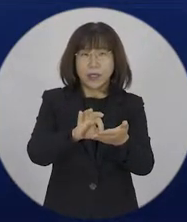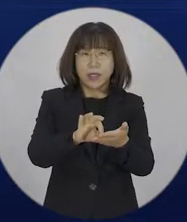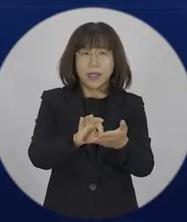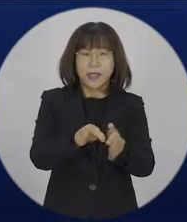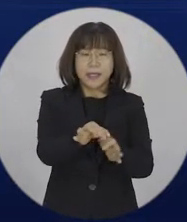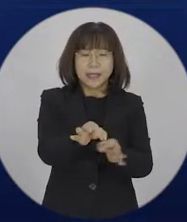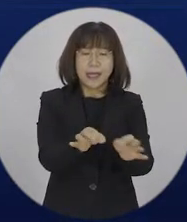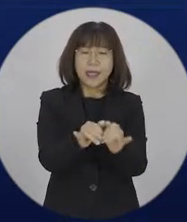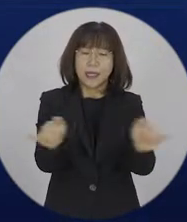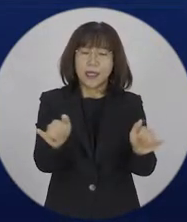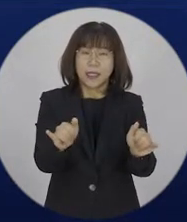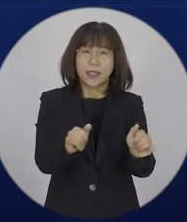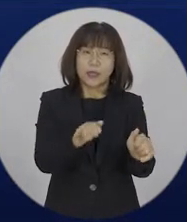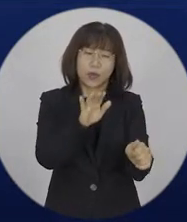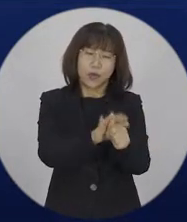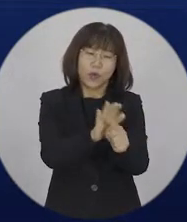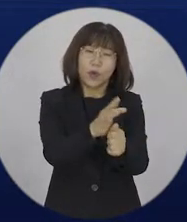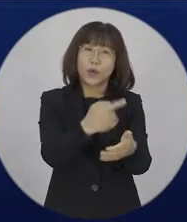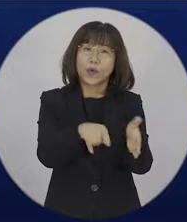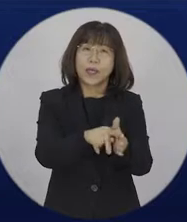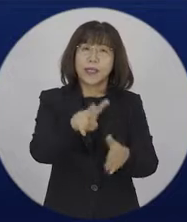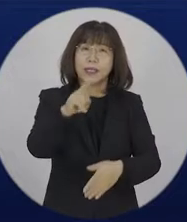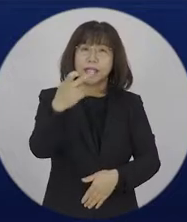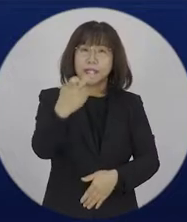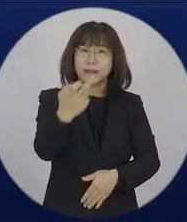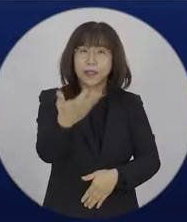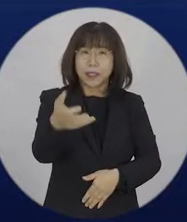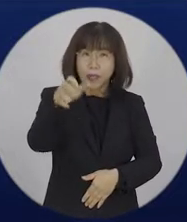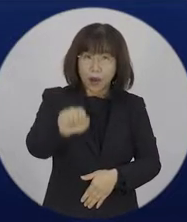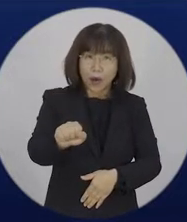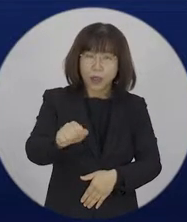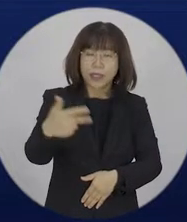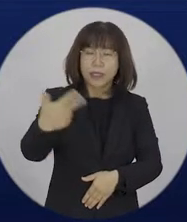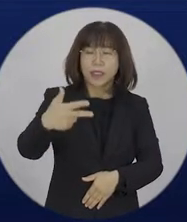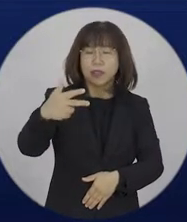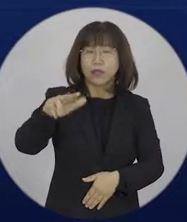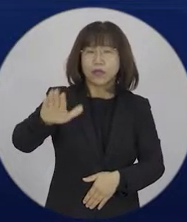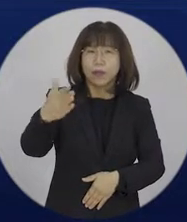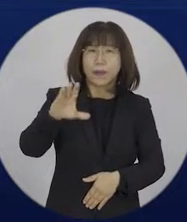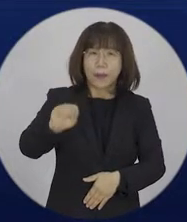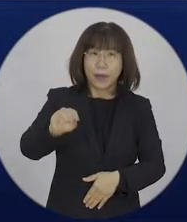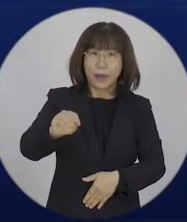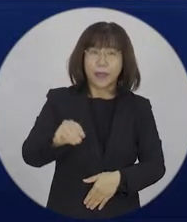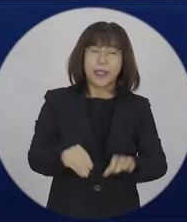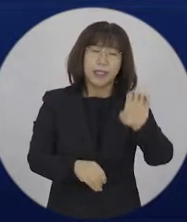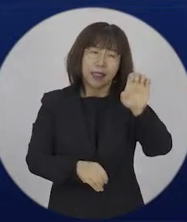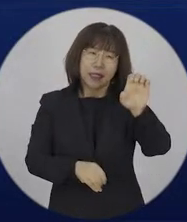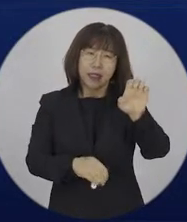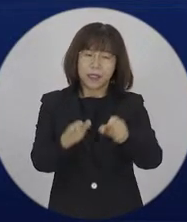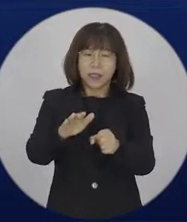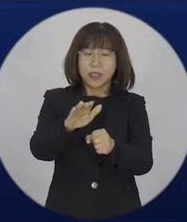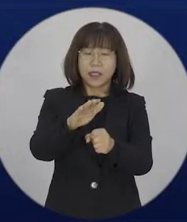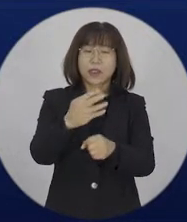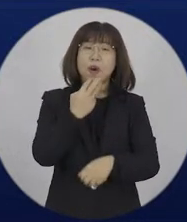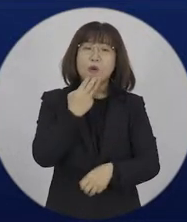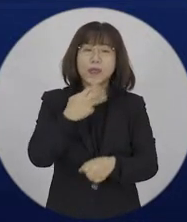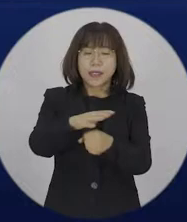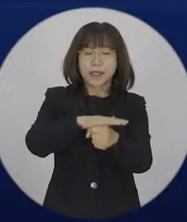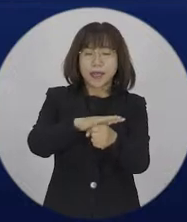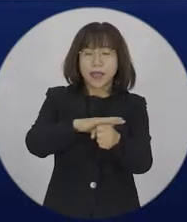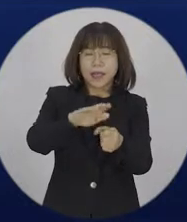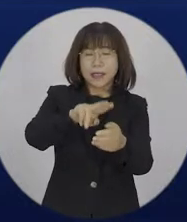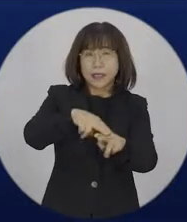소상공인의 매출 증대를 위해 17억 7천 900만 원 규모의 이 서울사랑 상품권을 지난